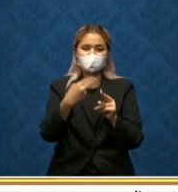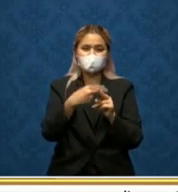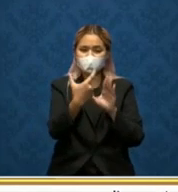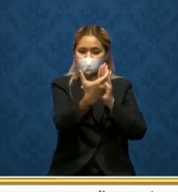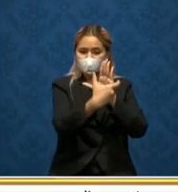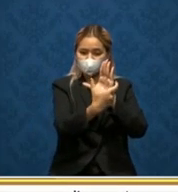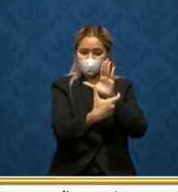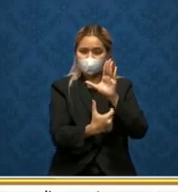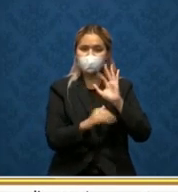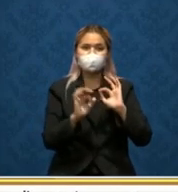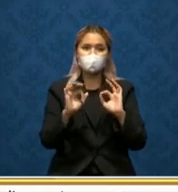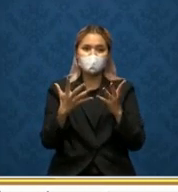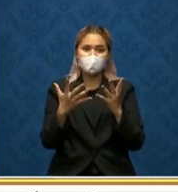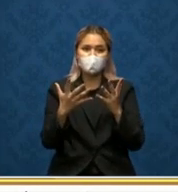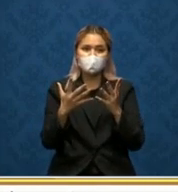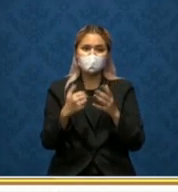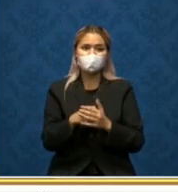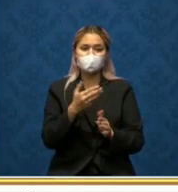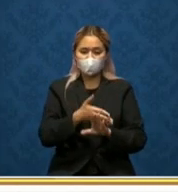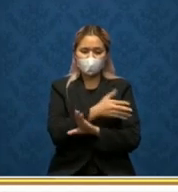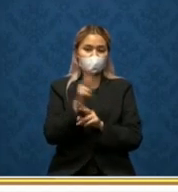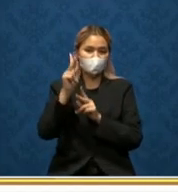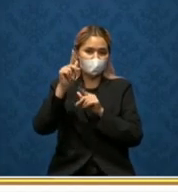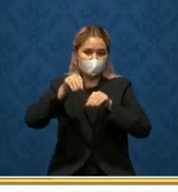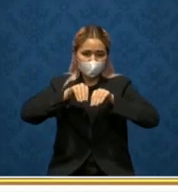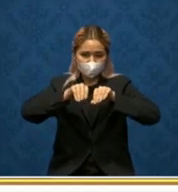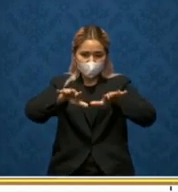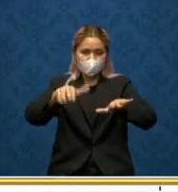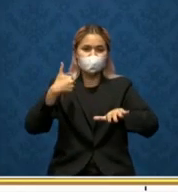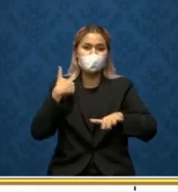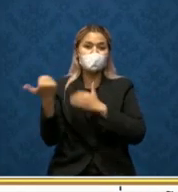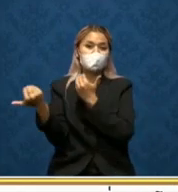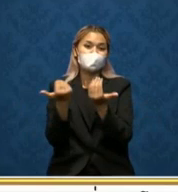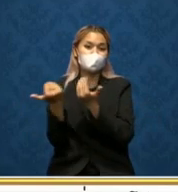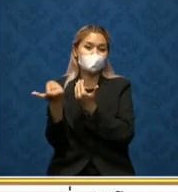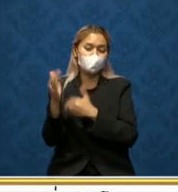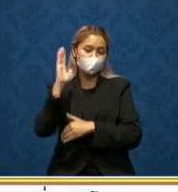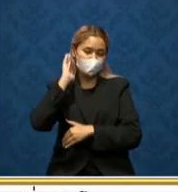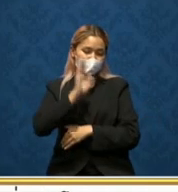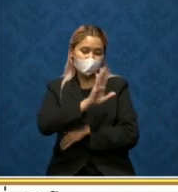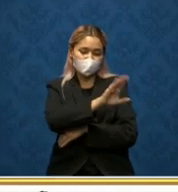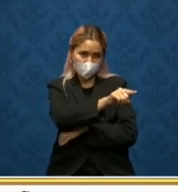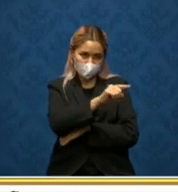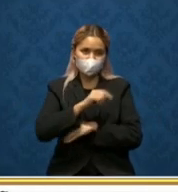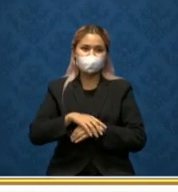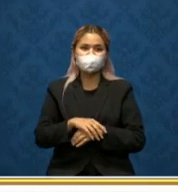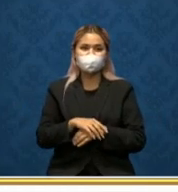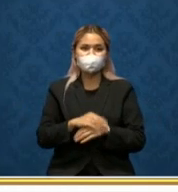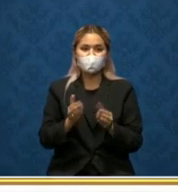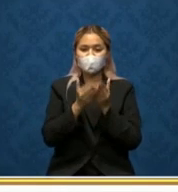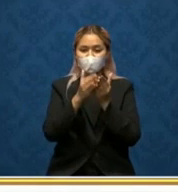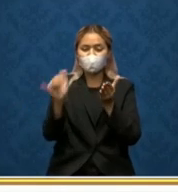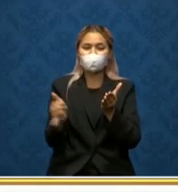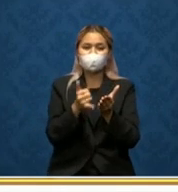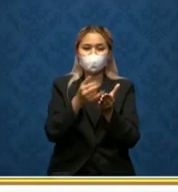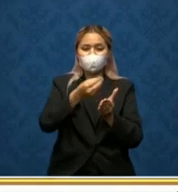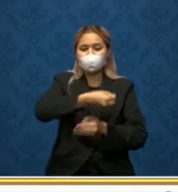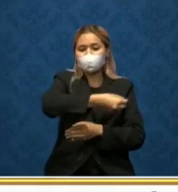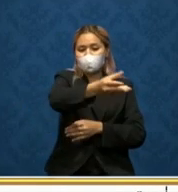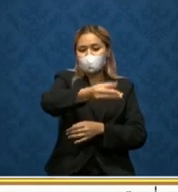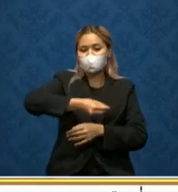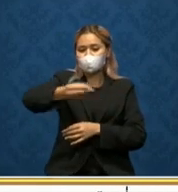ลิส์ได้ไงครับชื่อนี้อยู่ในข่าวไม่นานนี้เองครับที่ลูกชายเขาเอาขึ้นเรือรบหลวงบางปะกงไปโปรยในทะเลแล้วก็มี